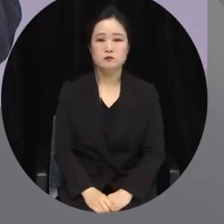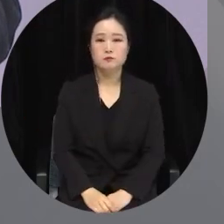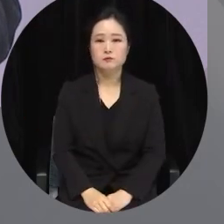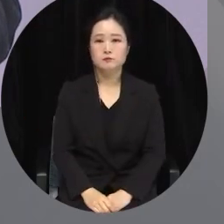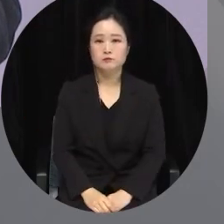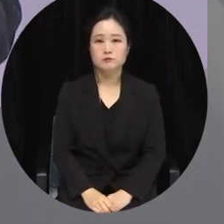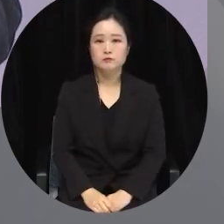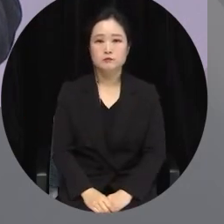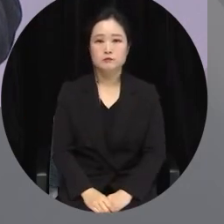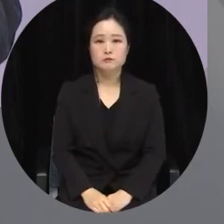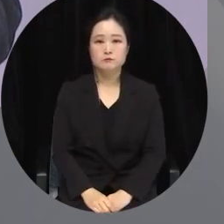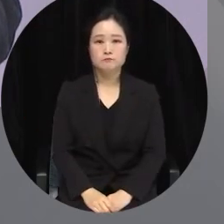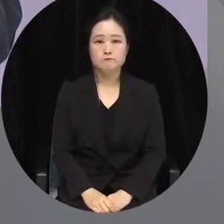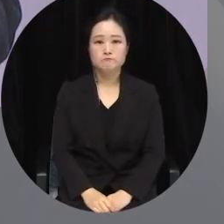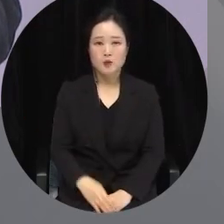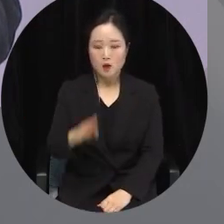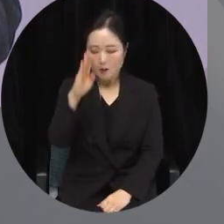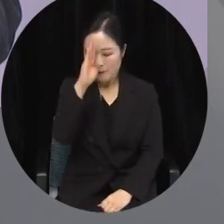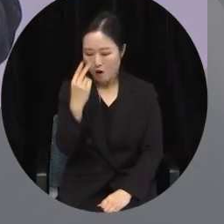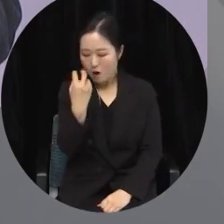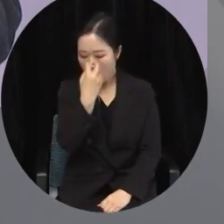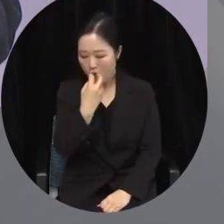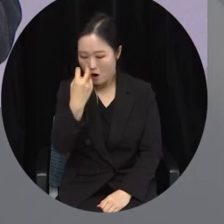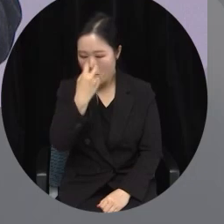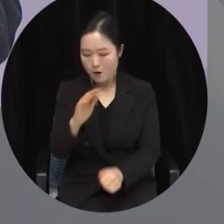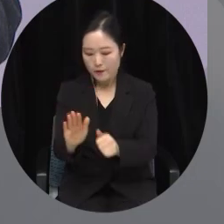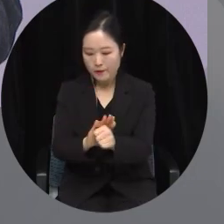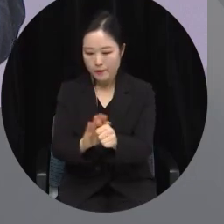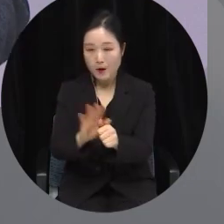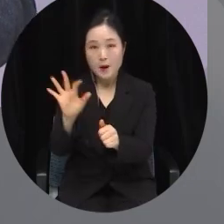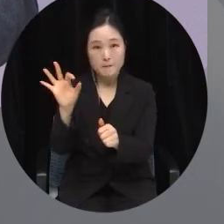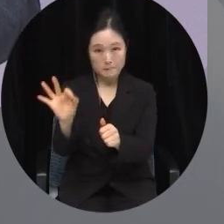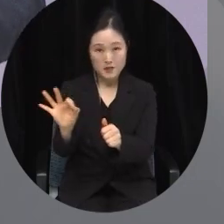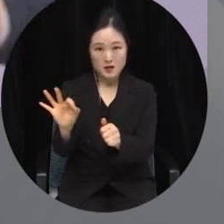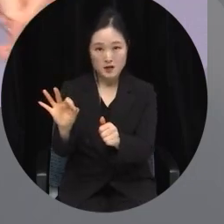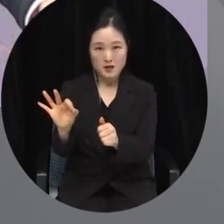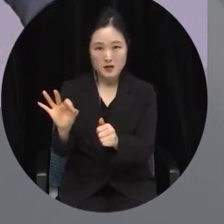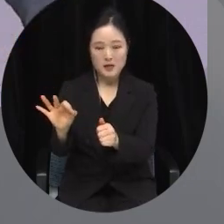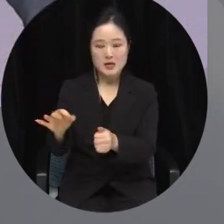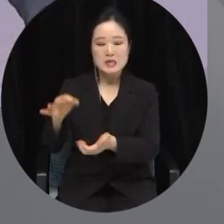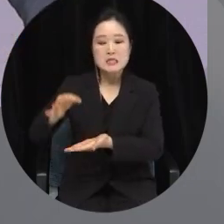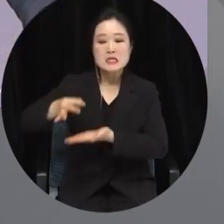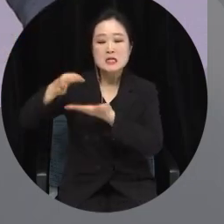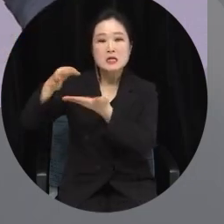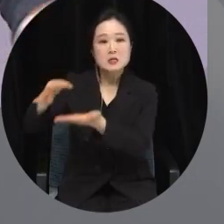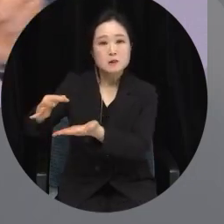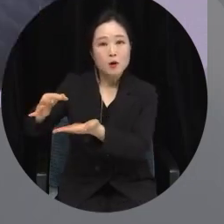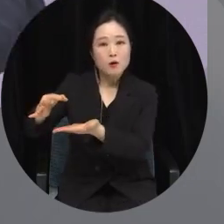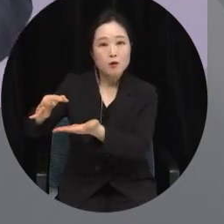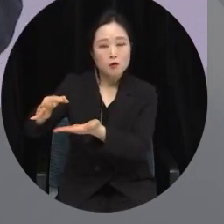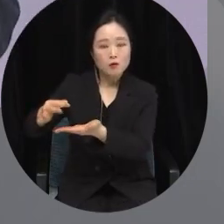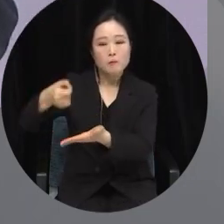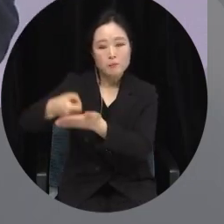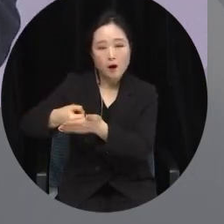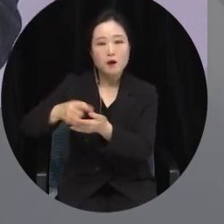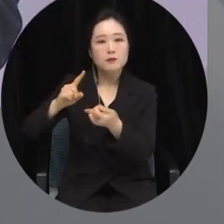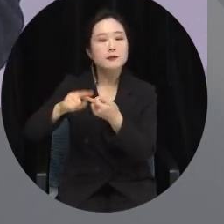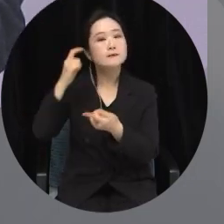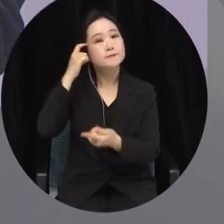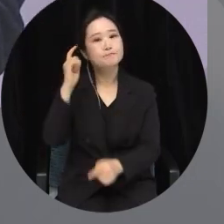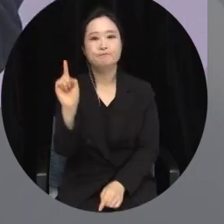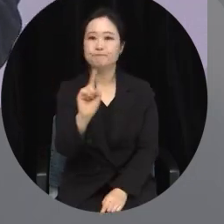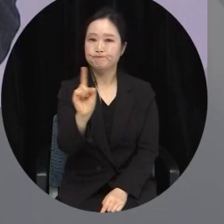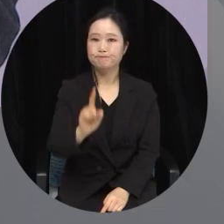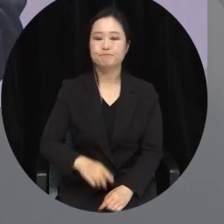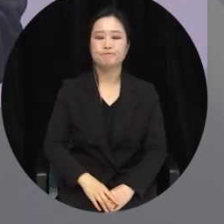부분에서 간병비 급여화에 대한 또 다른 어떤 생각이 있으신지 좀 여쭙겠습니다. 일단